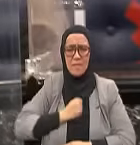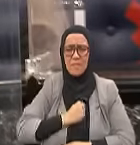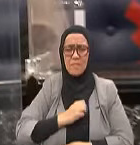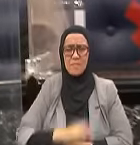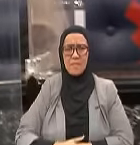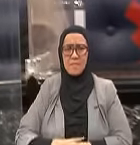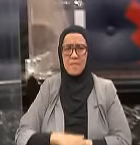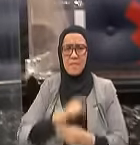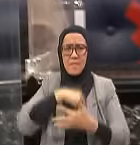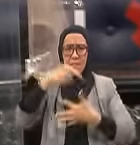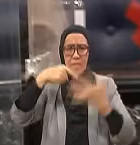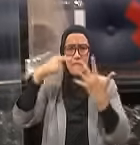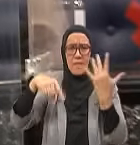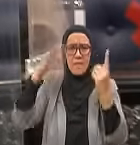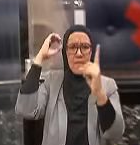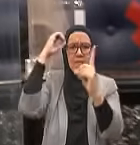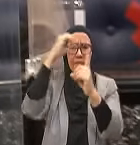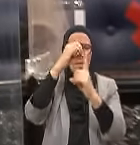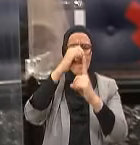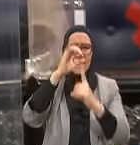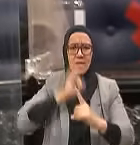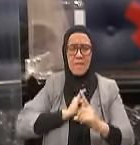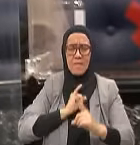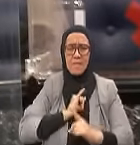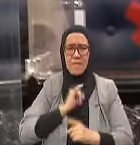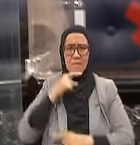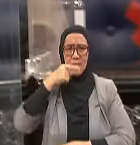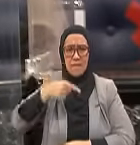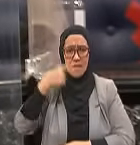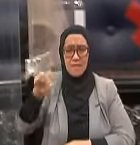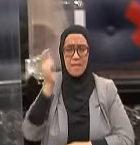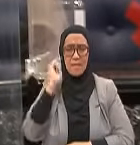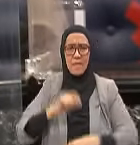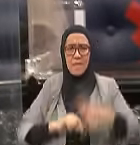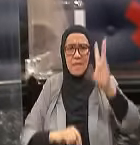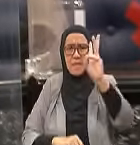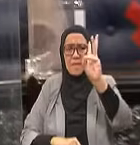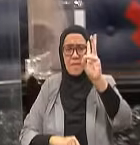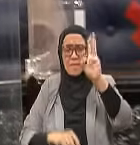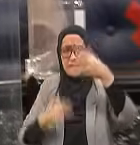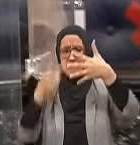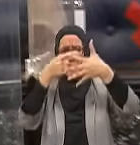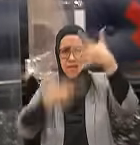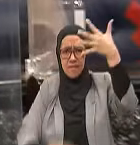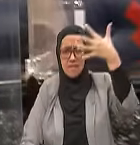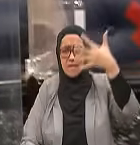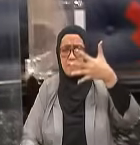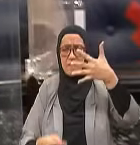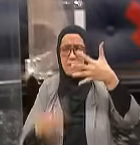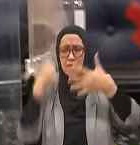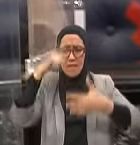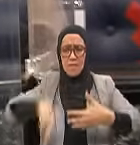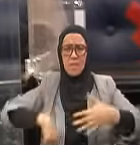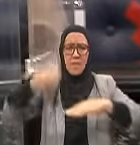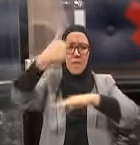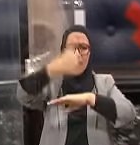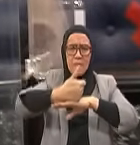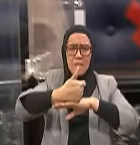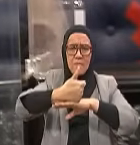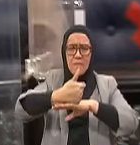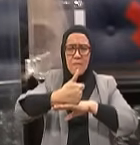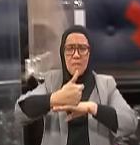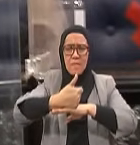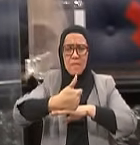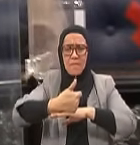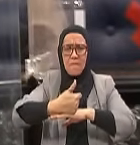diantara objektif yang Sebutkan 6 telah tadi perkataan adalah untuk membela